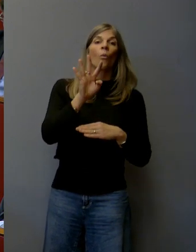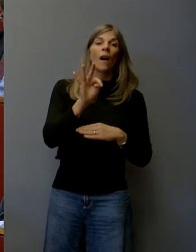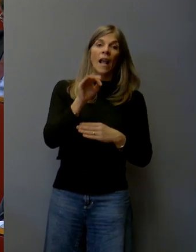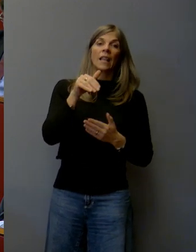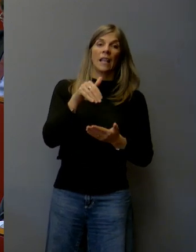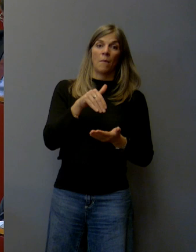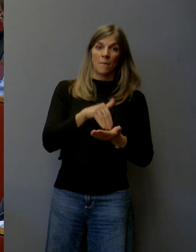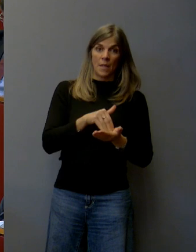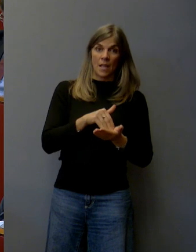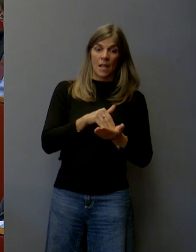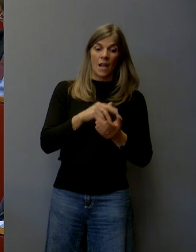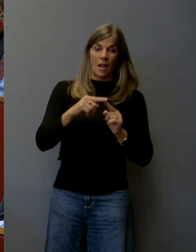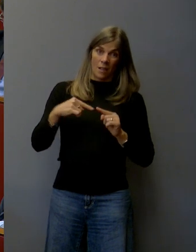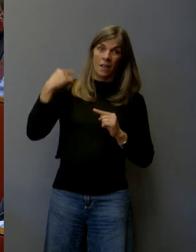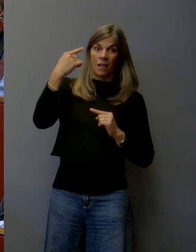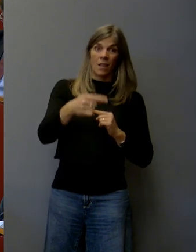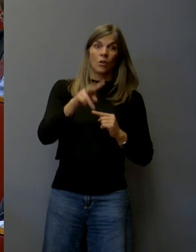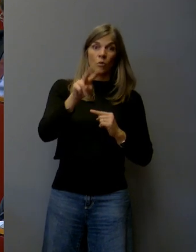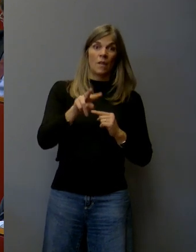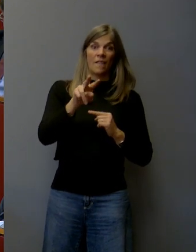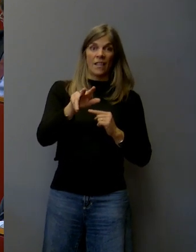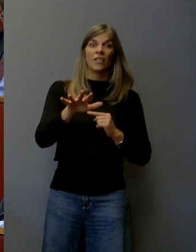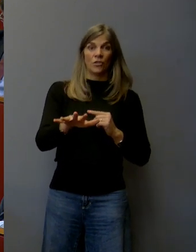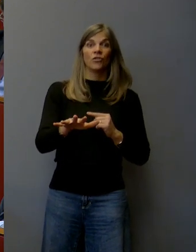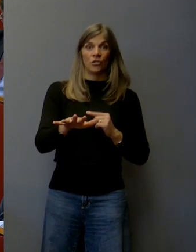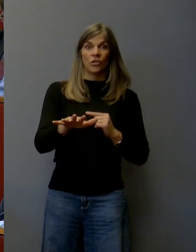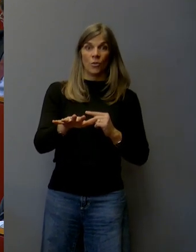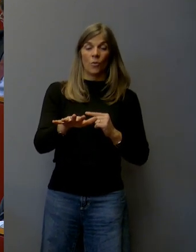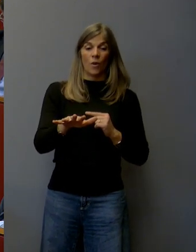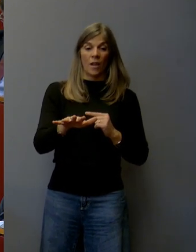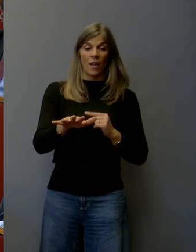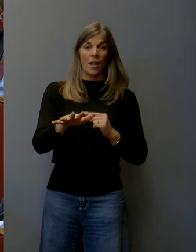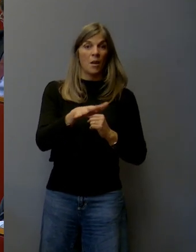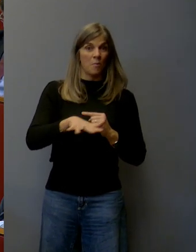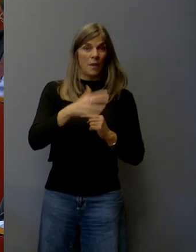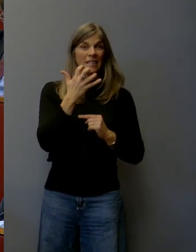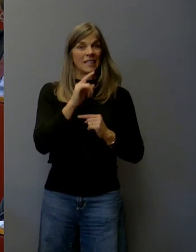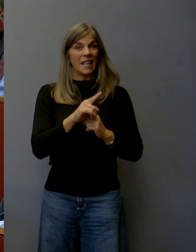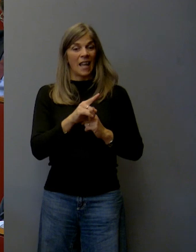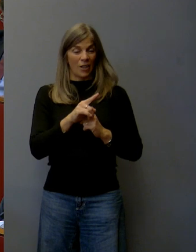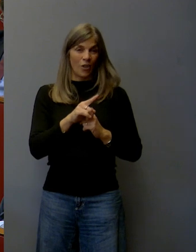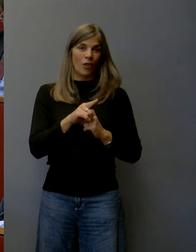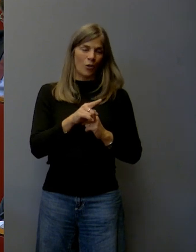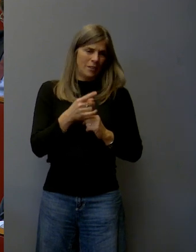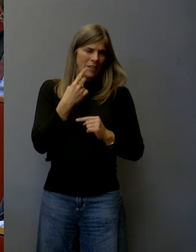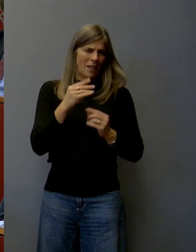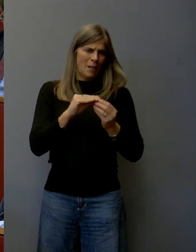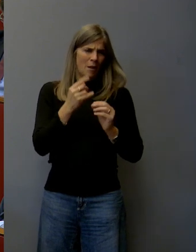commuta nel 2025 quindi piazza Di a stando al bilancio non la vedremo mai rifatta e